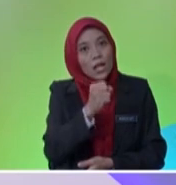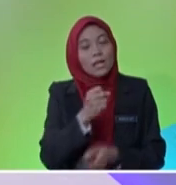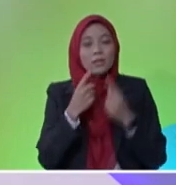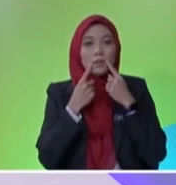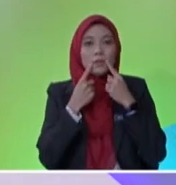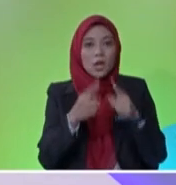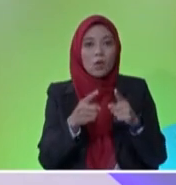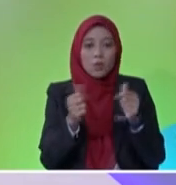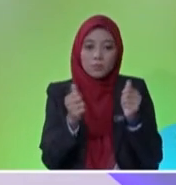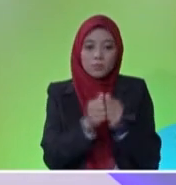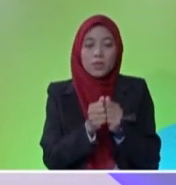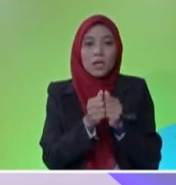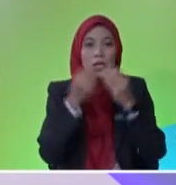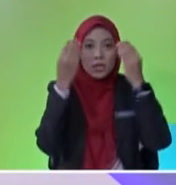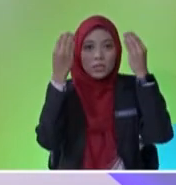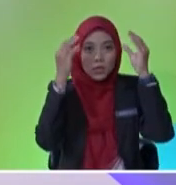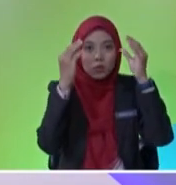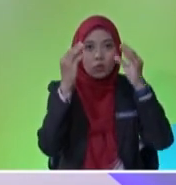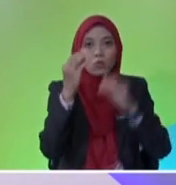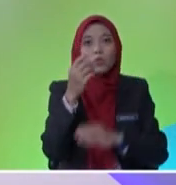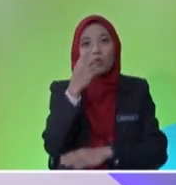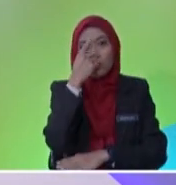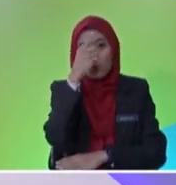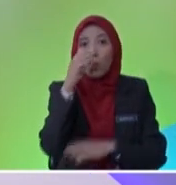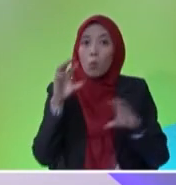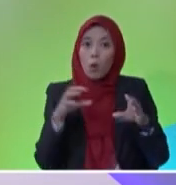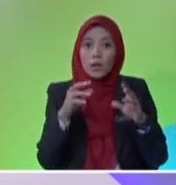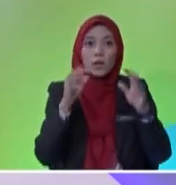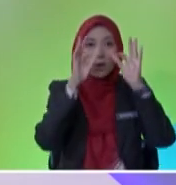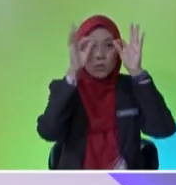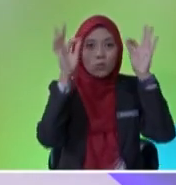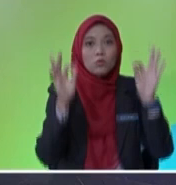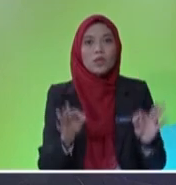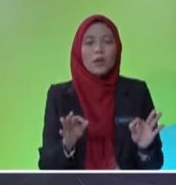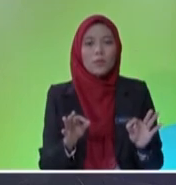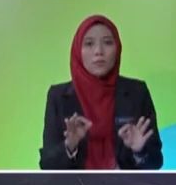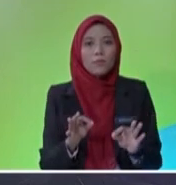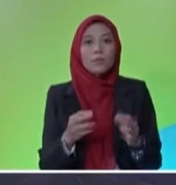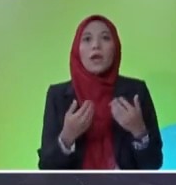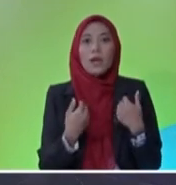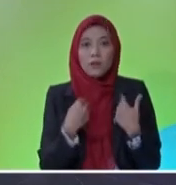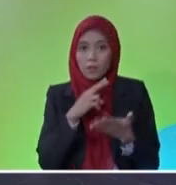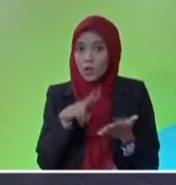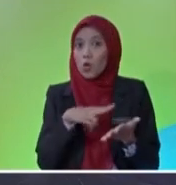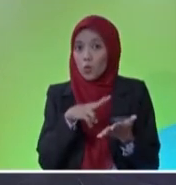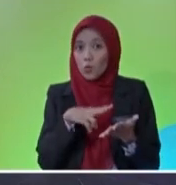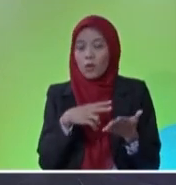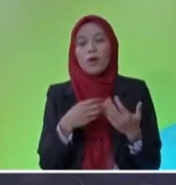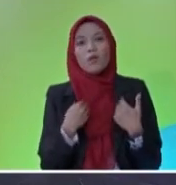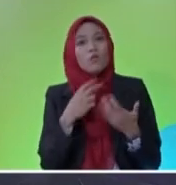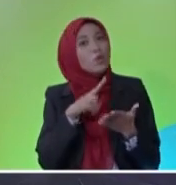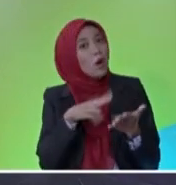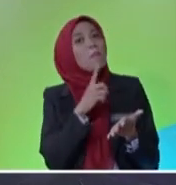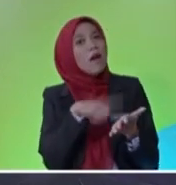cego untuk mendapatkan untuk membuat rumusan dan keputusan ada video-video